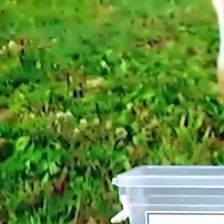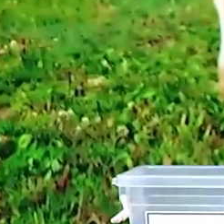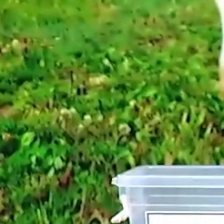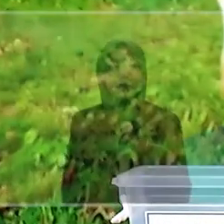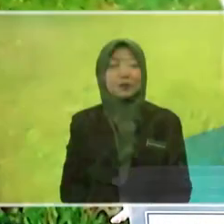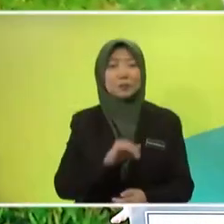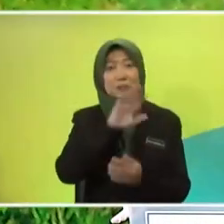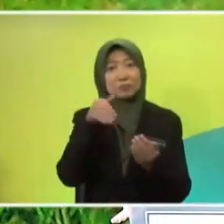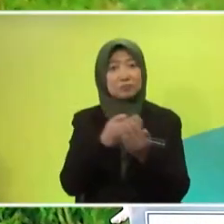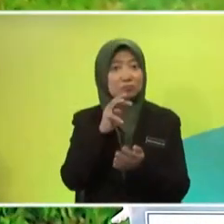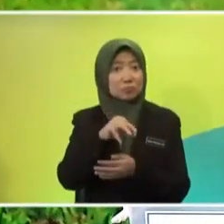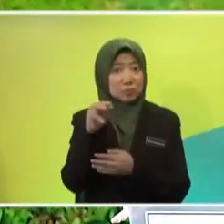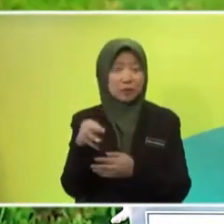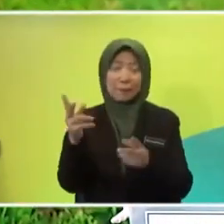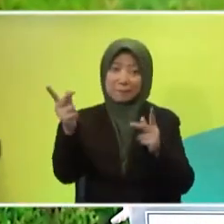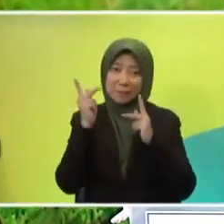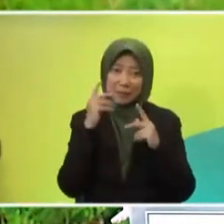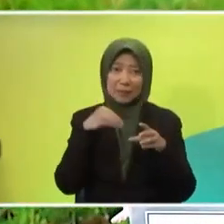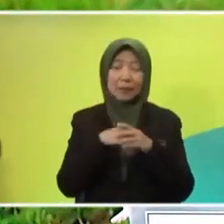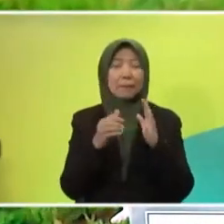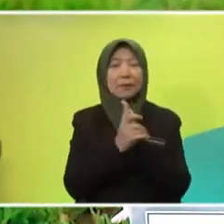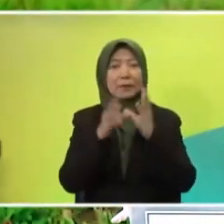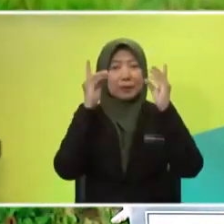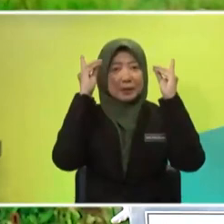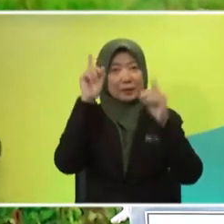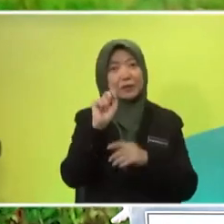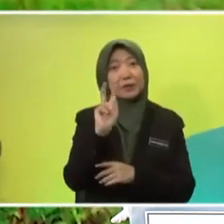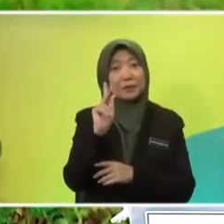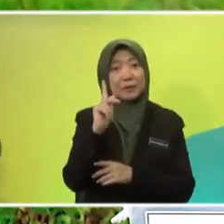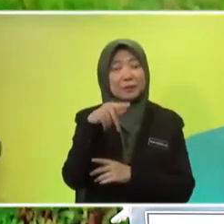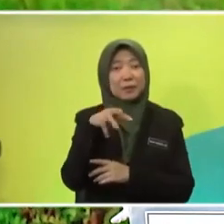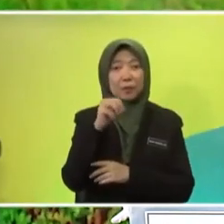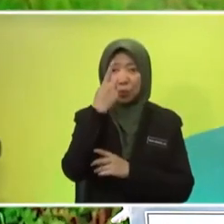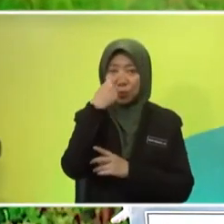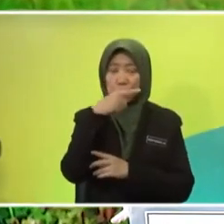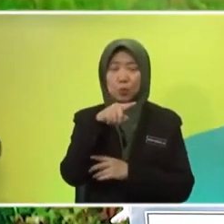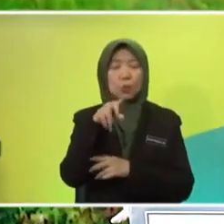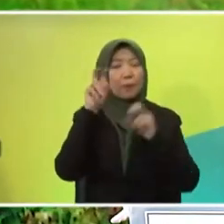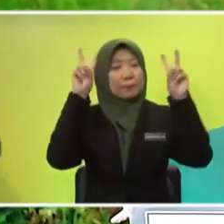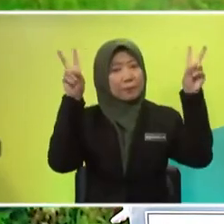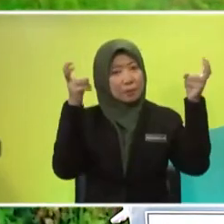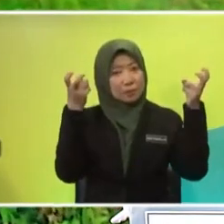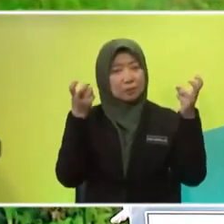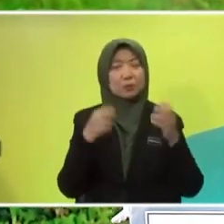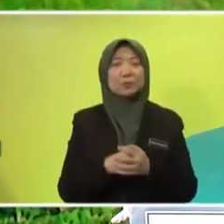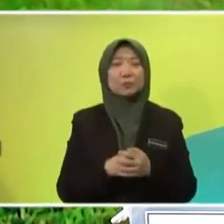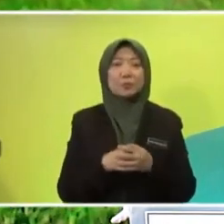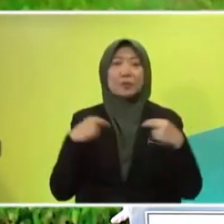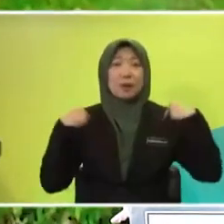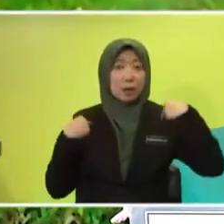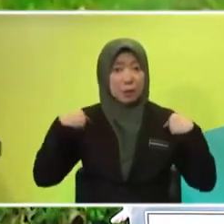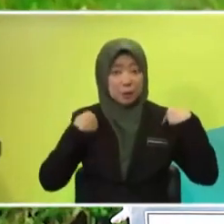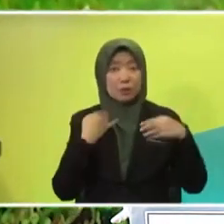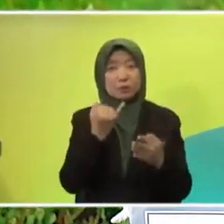Okey adik-adik, kembali lagi bersama kami di Mahir Didik TV KPM dalam mata pelajaran Bahasa Melayu dengan topik hari ini haiwan